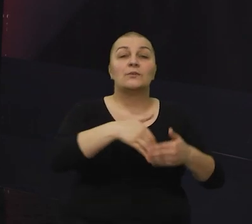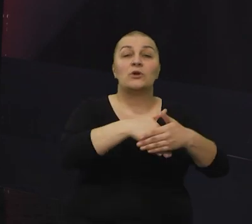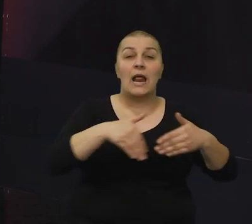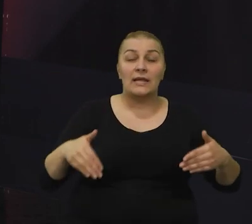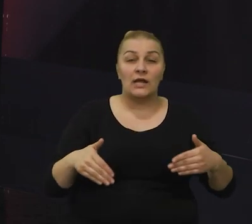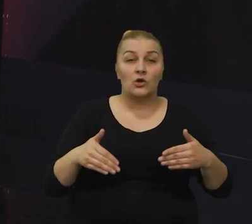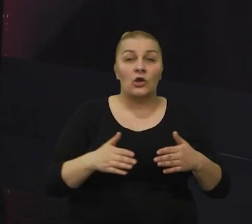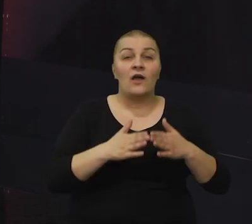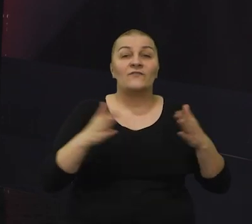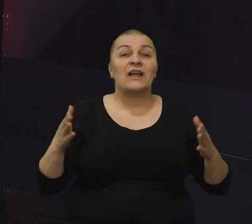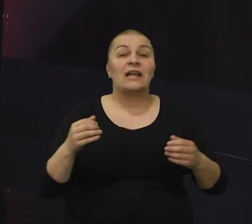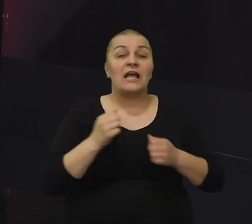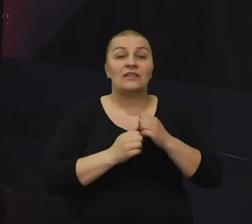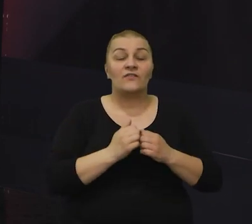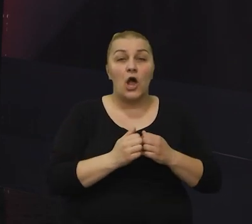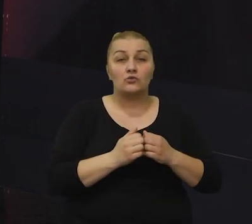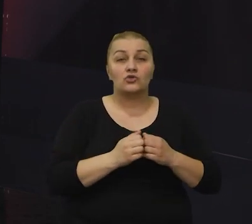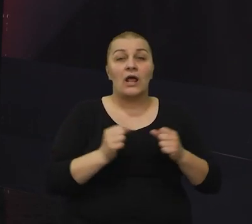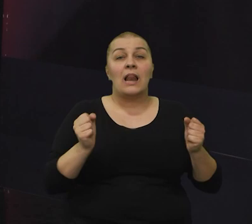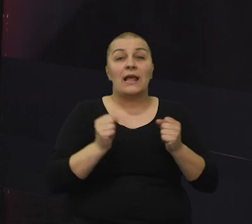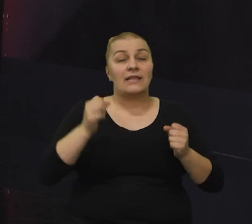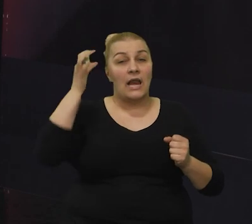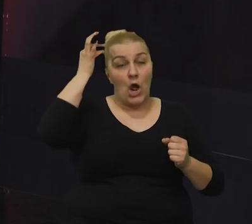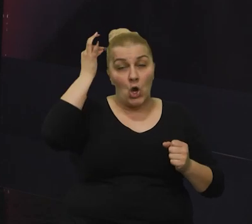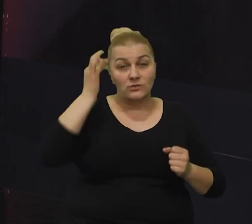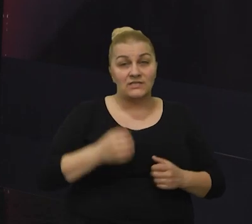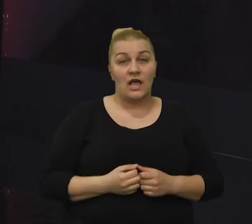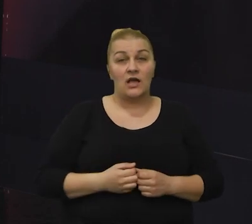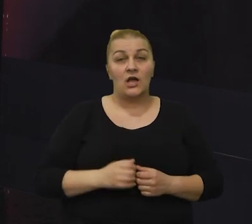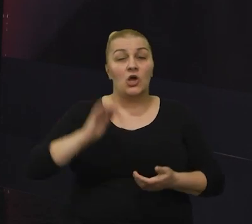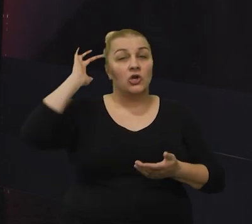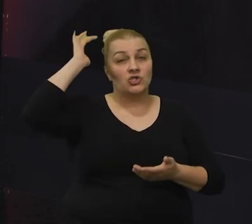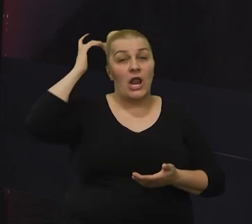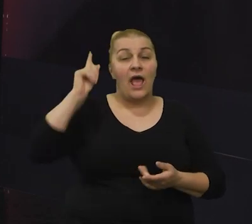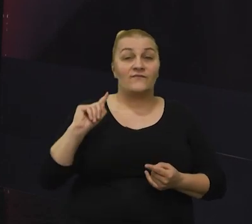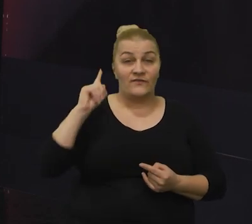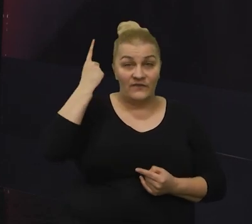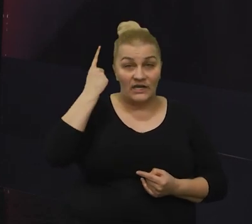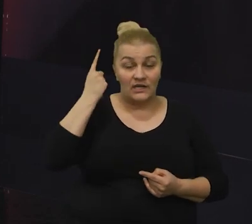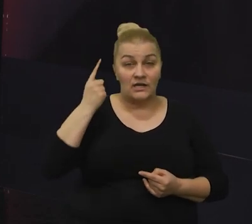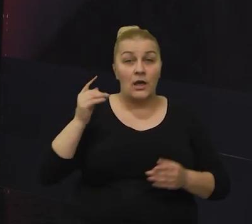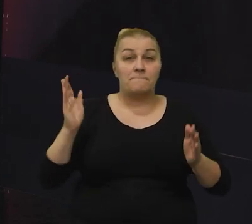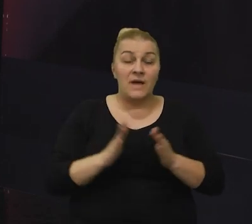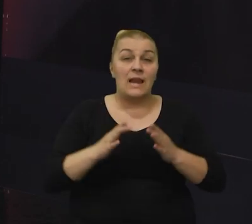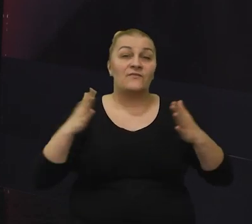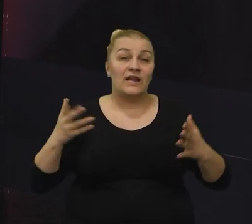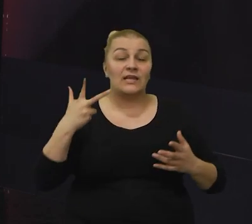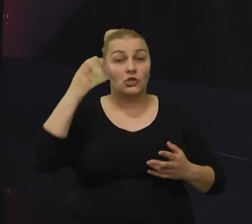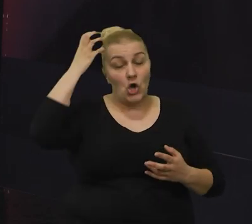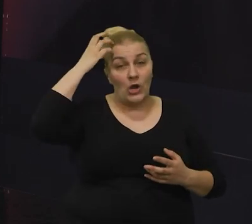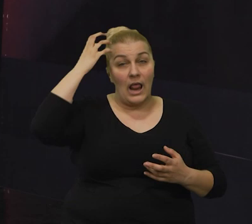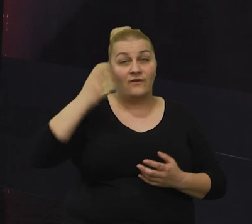liniju Velika divlja kuša, Ledena kosa, Čelav vr, Mali